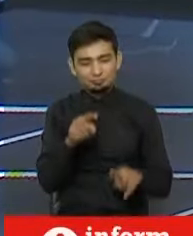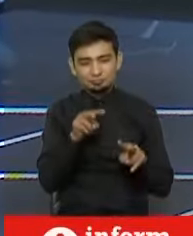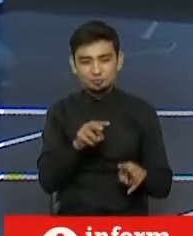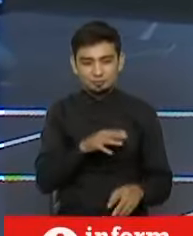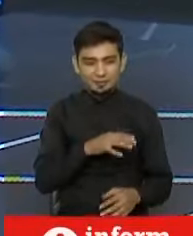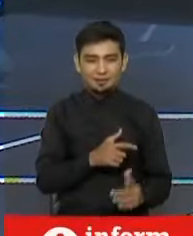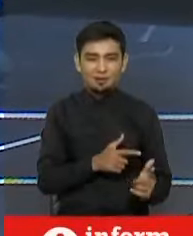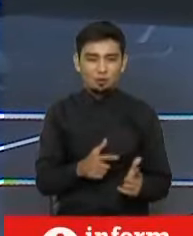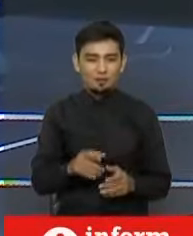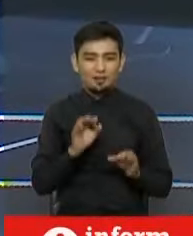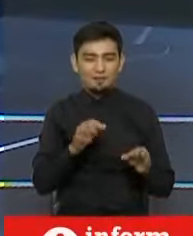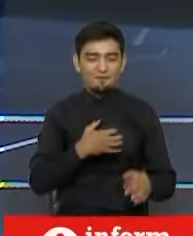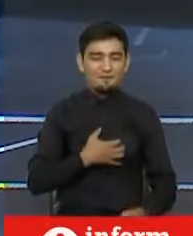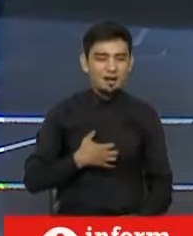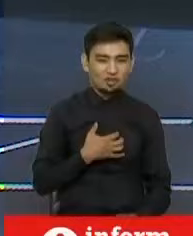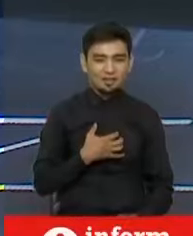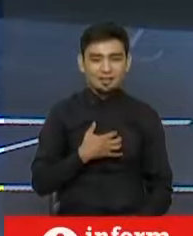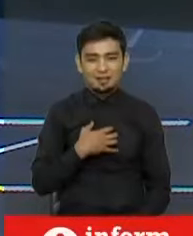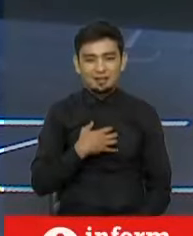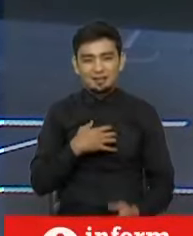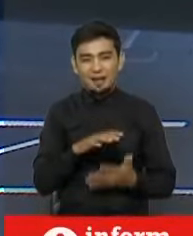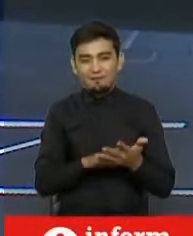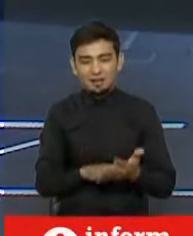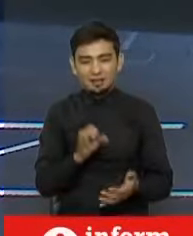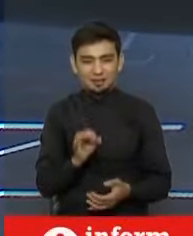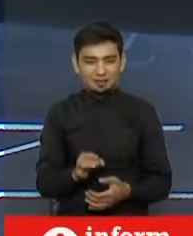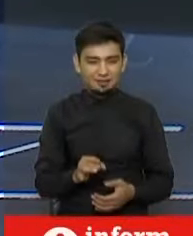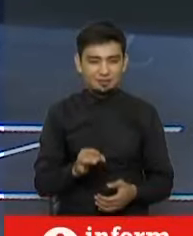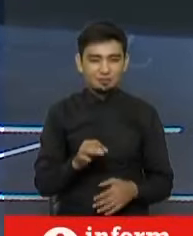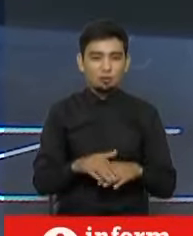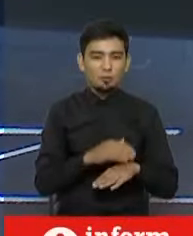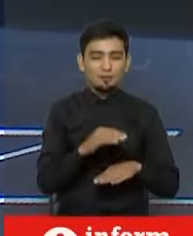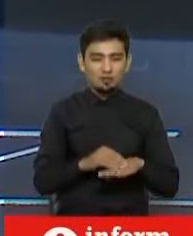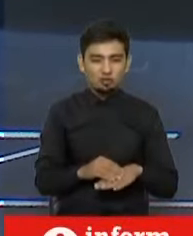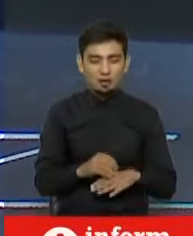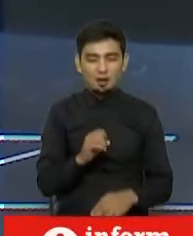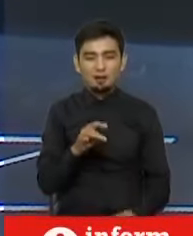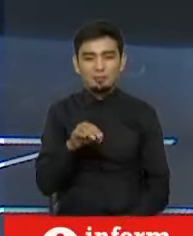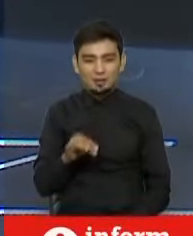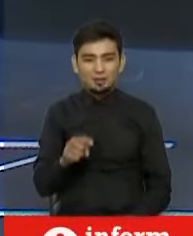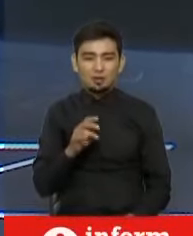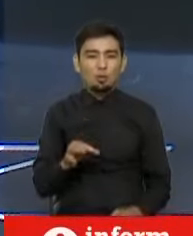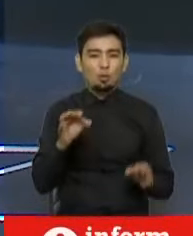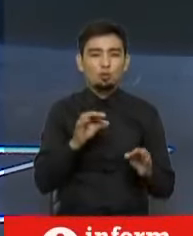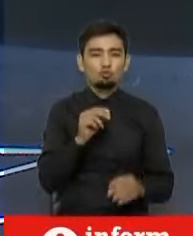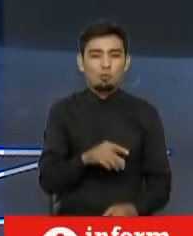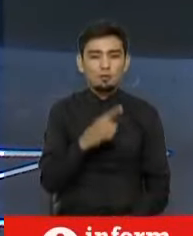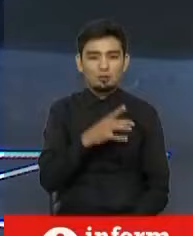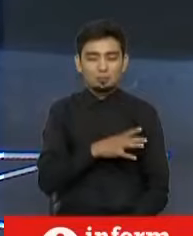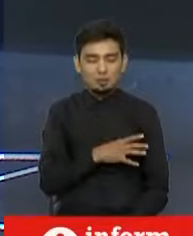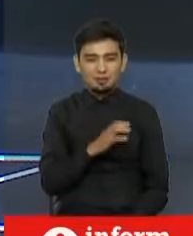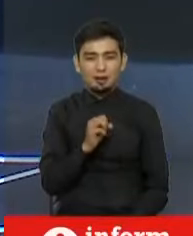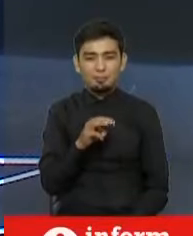готов рассказать, какие важные инициативы и заявления прозвучали. Добрый вечер, Арман, и о чем говорили на саммите?